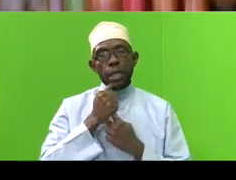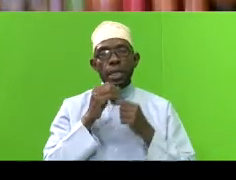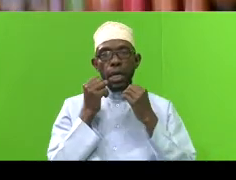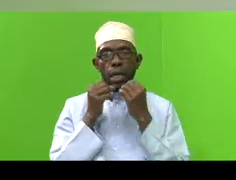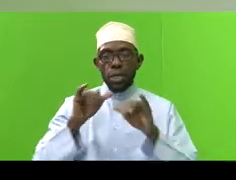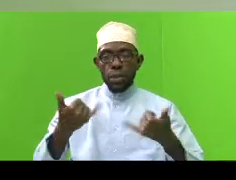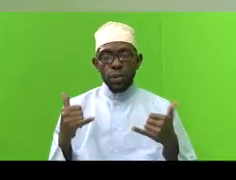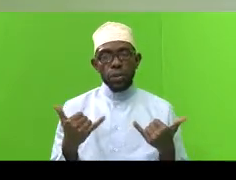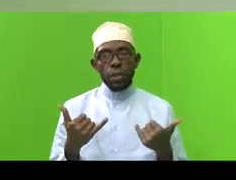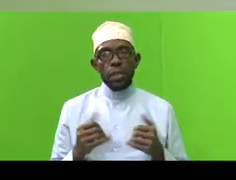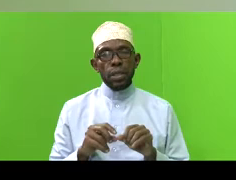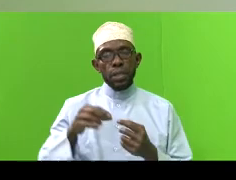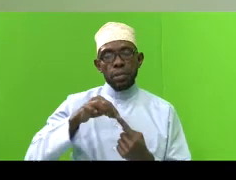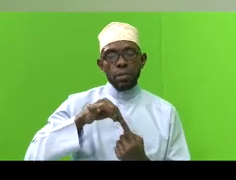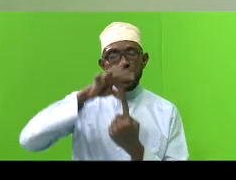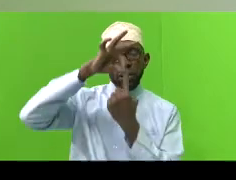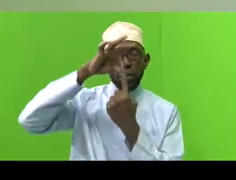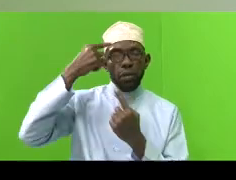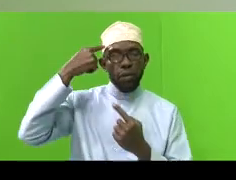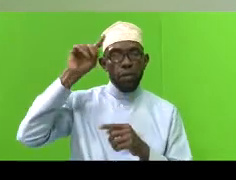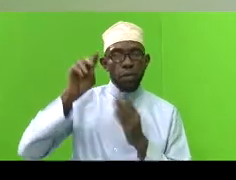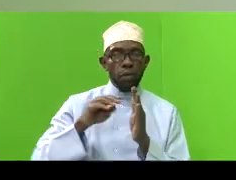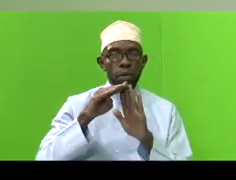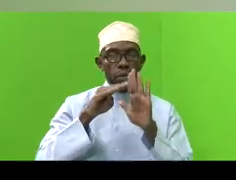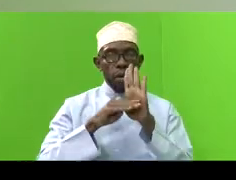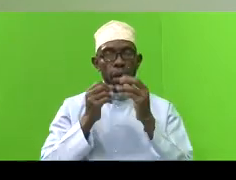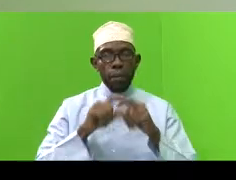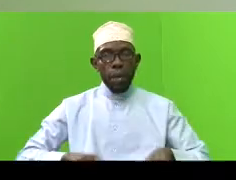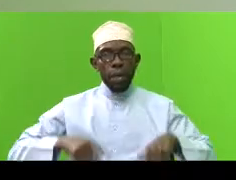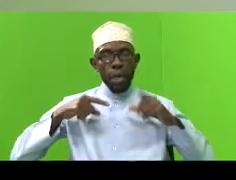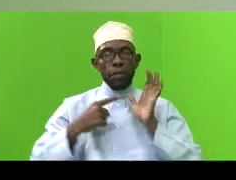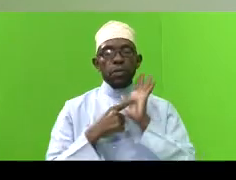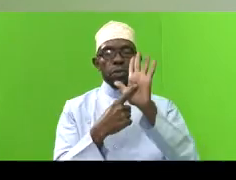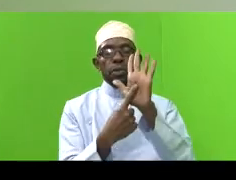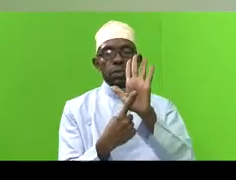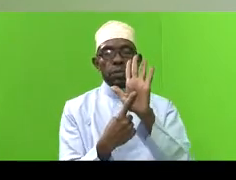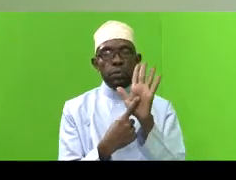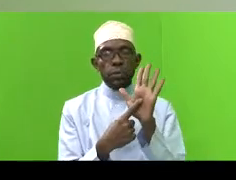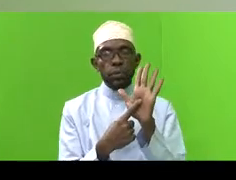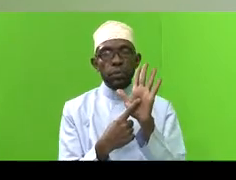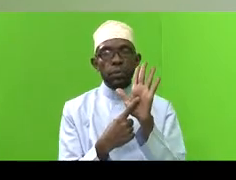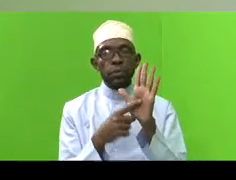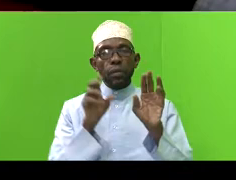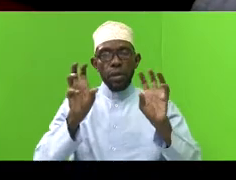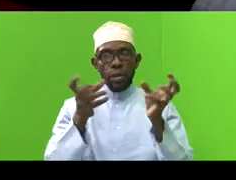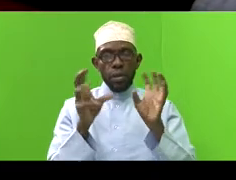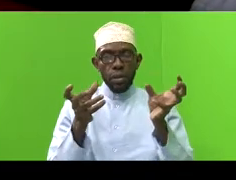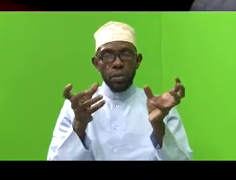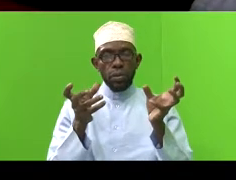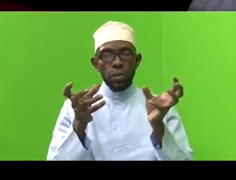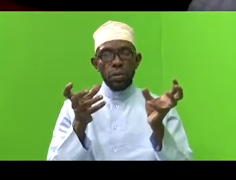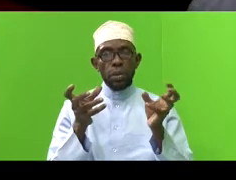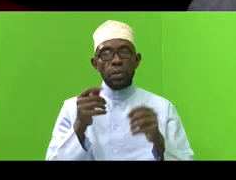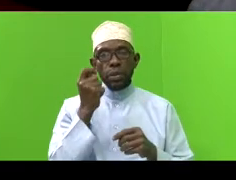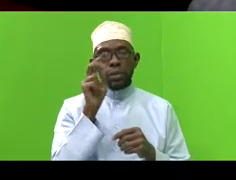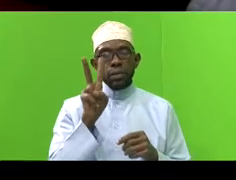kubwa, especially kwa vipindi vya moja kwa moja, live shows. Aidha iwe ni ya radio, aidha iwe ni ya